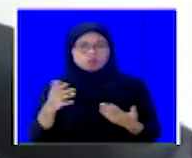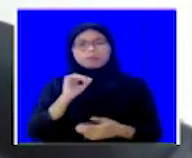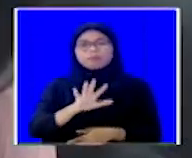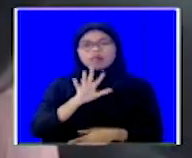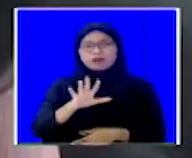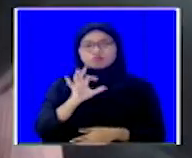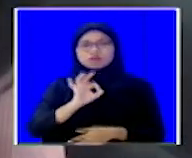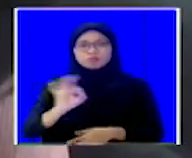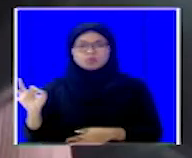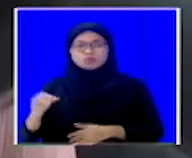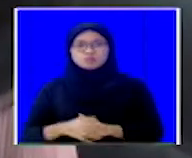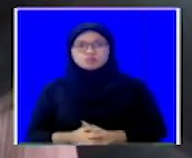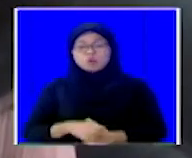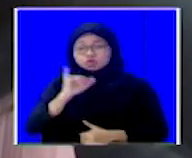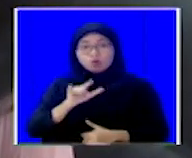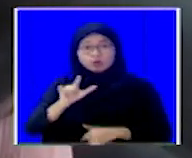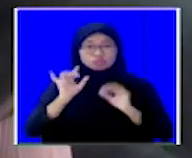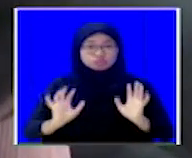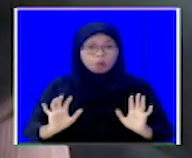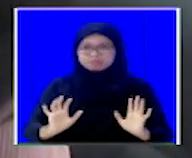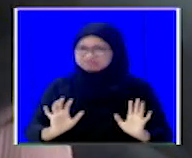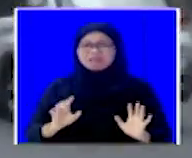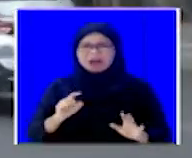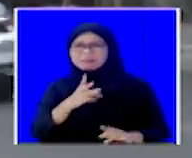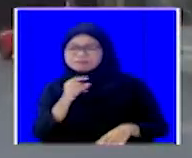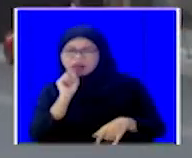tes PCR dapat diketahui maksimal 1